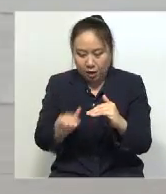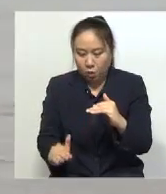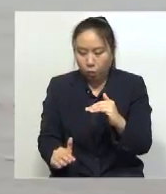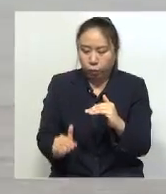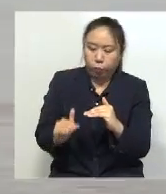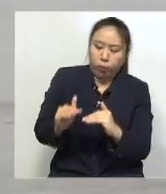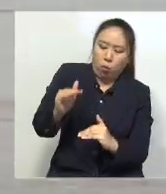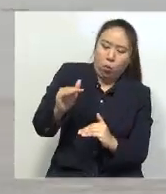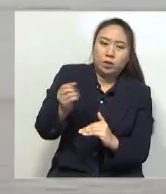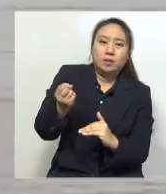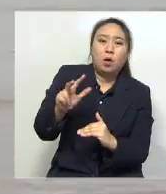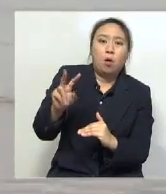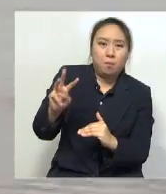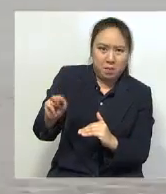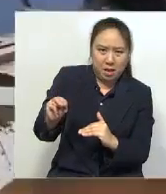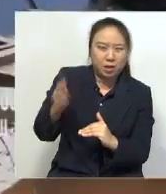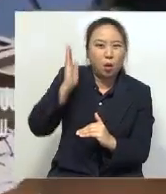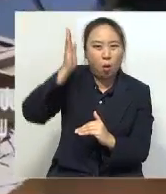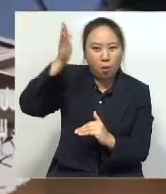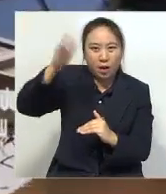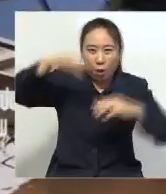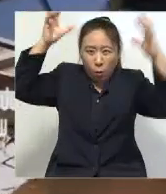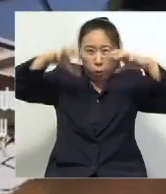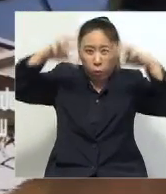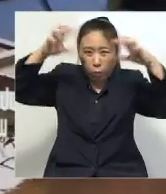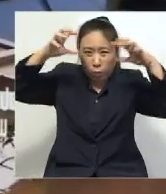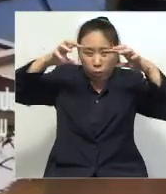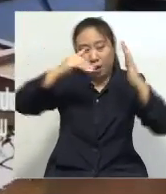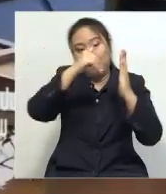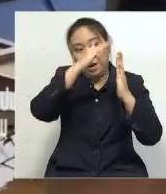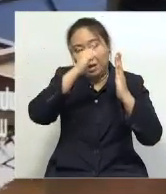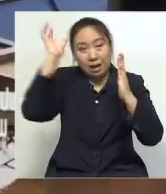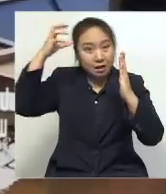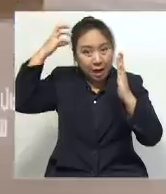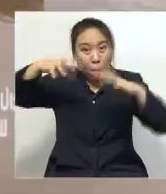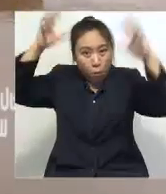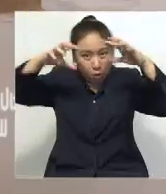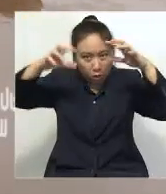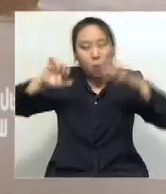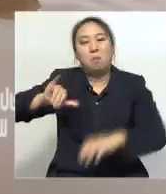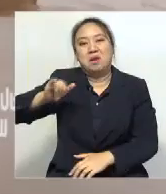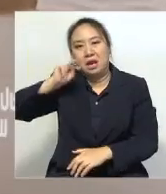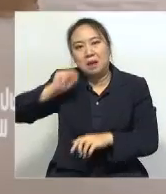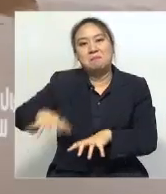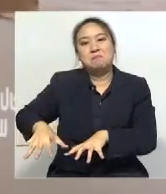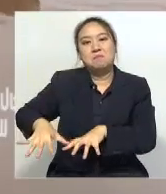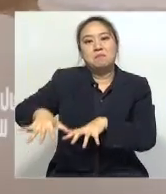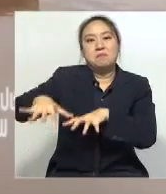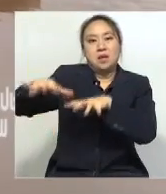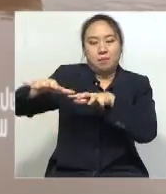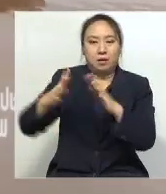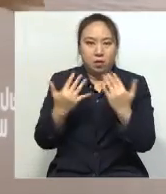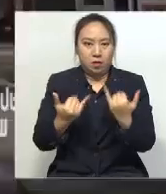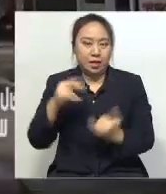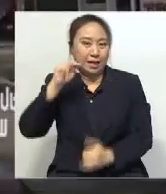เมตรแล้็ยมแวน้ opaqueขึได้อกถาหากมตุกหนกทằngตอนเนือและใสภาระอลาวประกอบกับรระดับน้ำของทาง